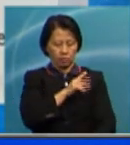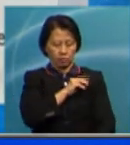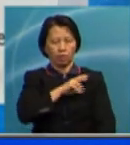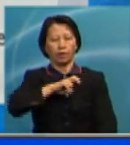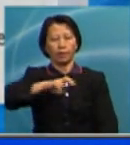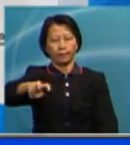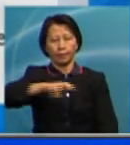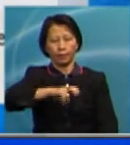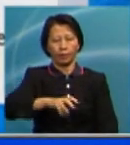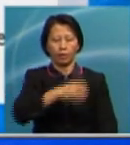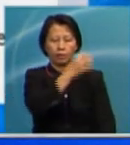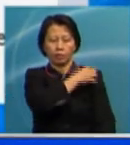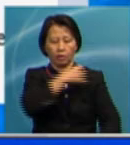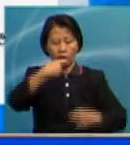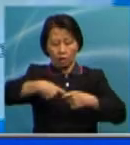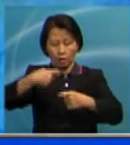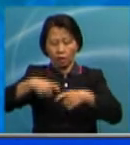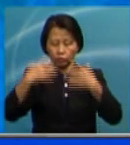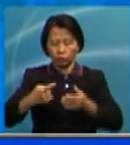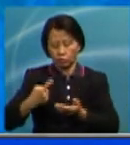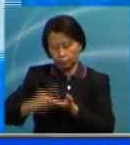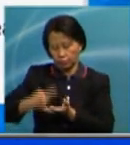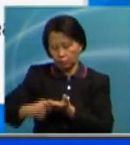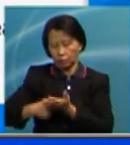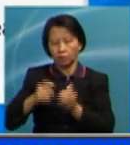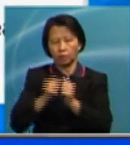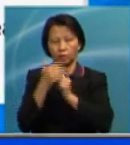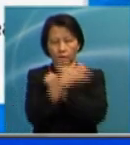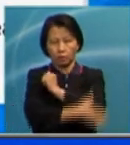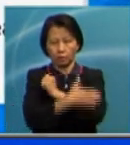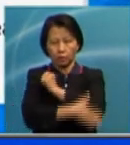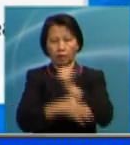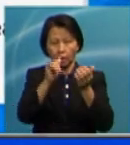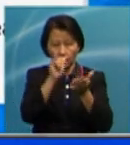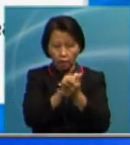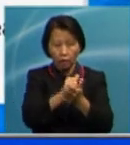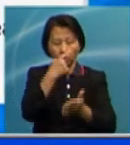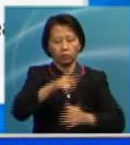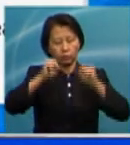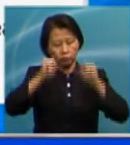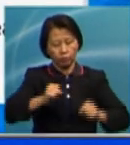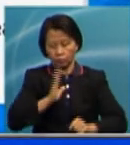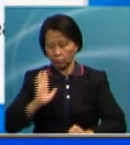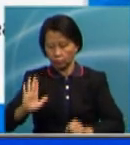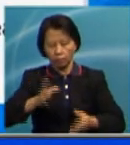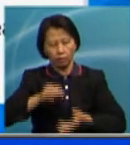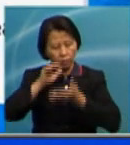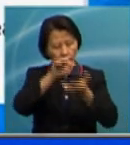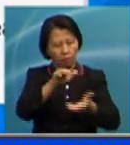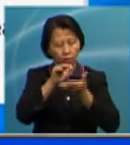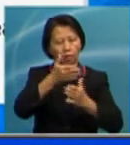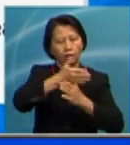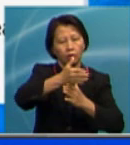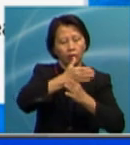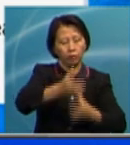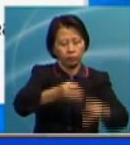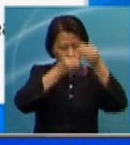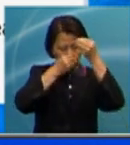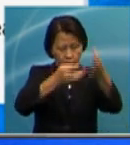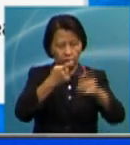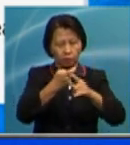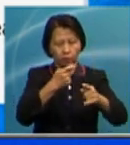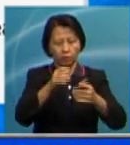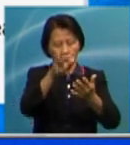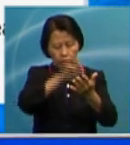pengangkutan para pegawai berkaitan telah berbincang dengan negara-negara berkenaan untuk membolehkan mereka menyalur dan berkongsi maklumat daripada